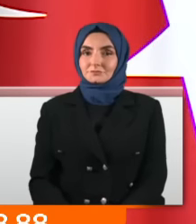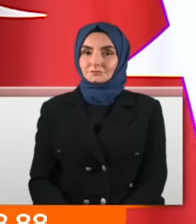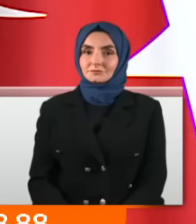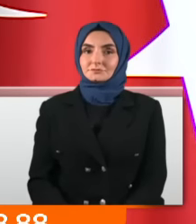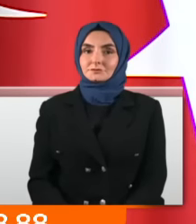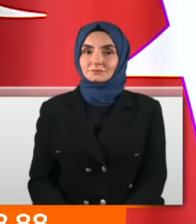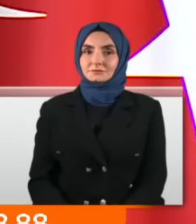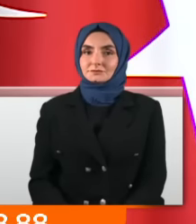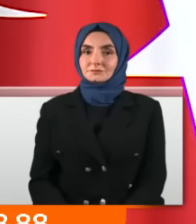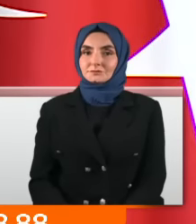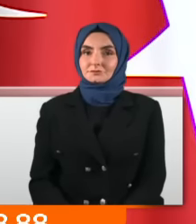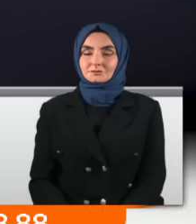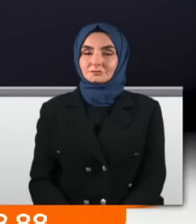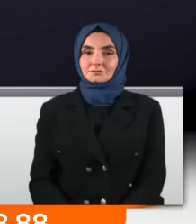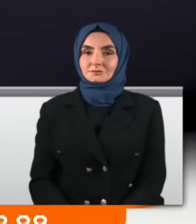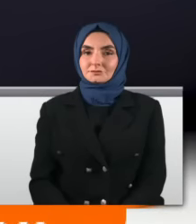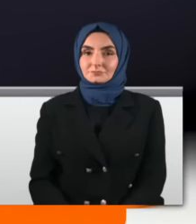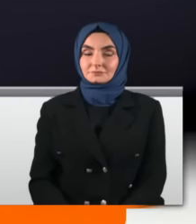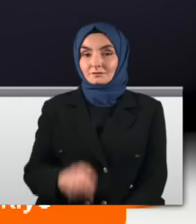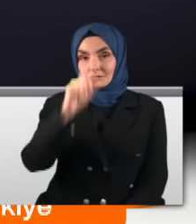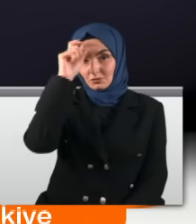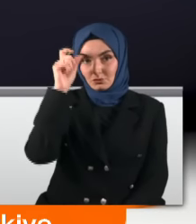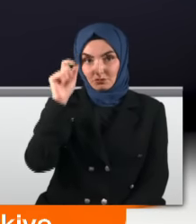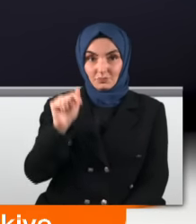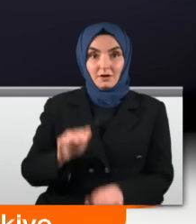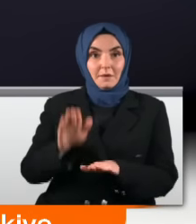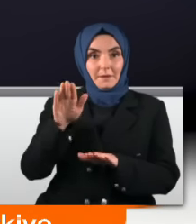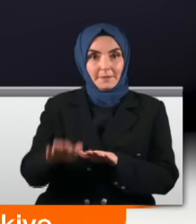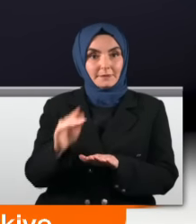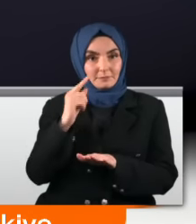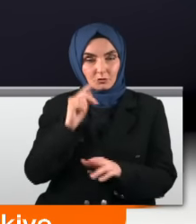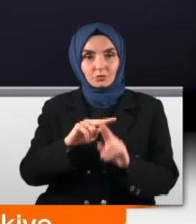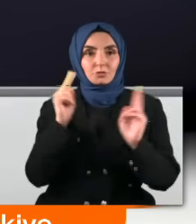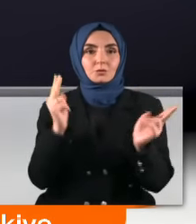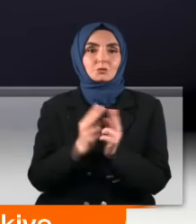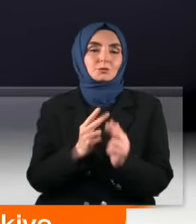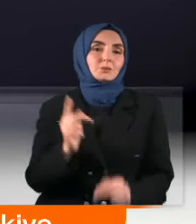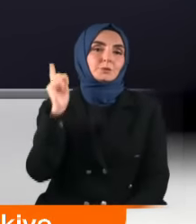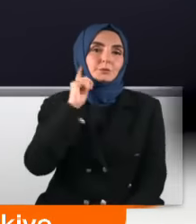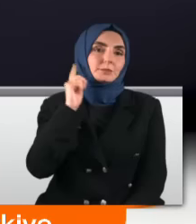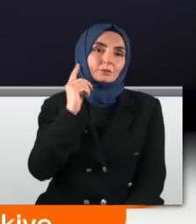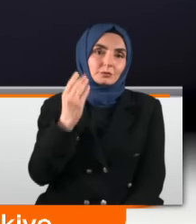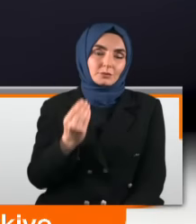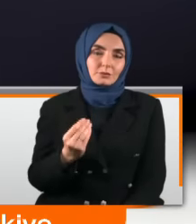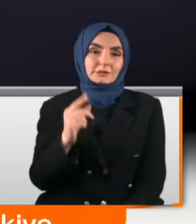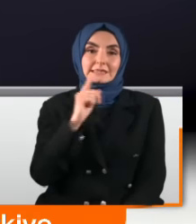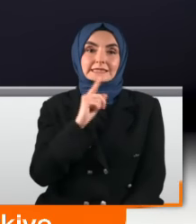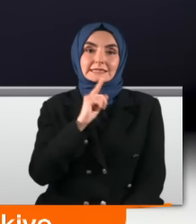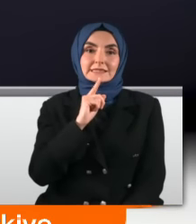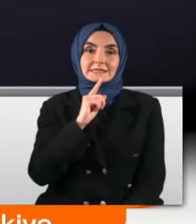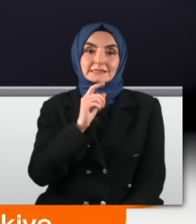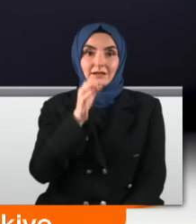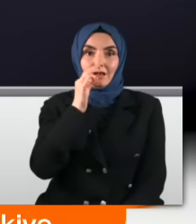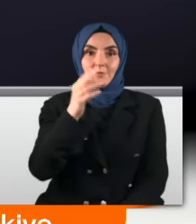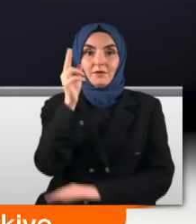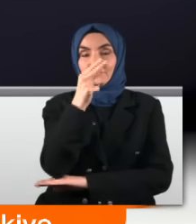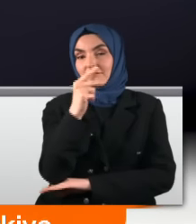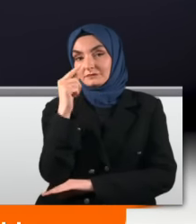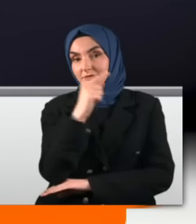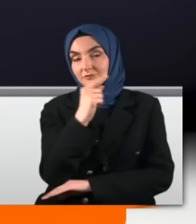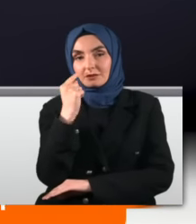tedbirlerimiz devam edecektir. Türkiye'nin bu adımı dünya basınının manşetlerine oturdu. İngiliz haber ajansı Reuters,